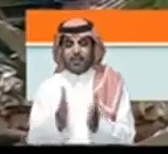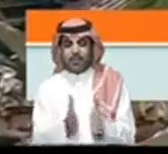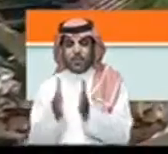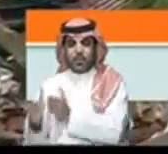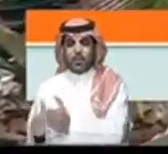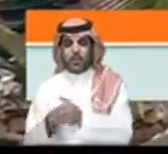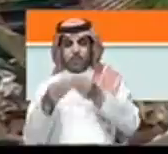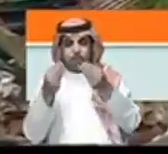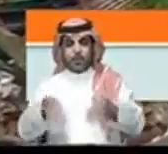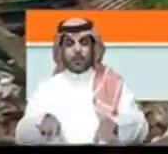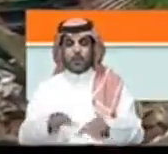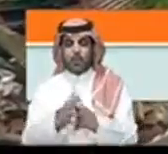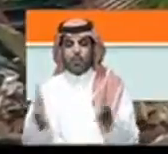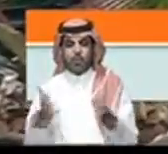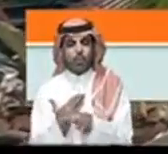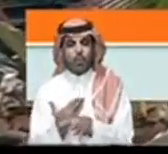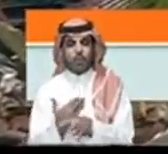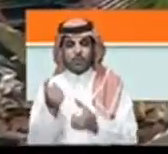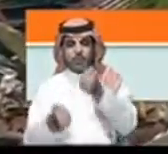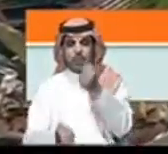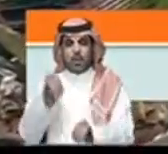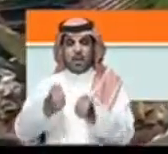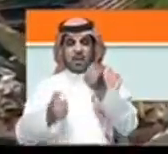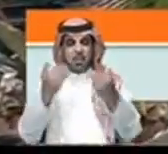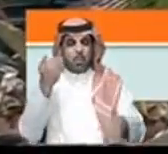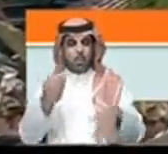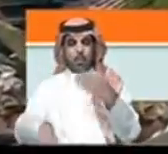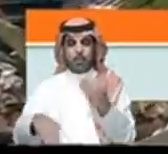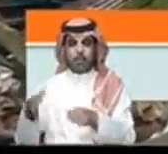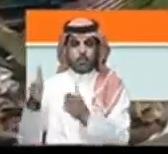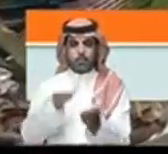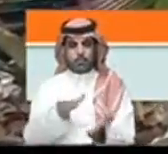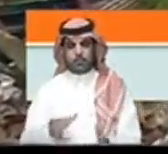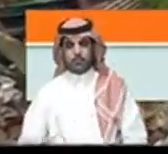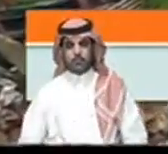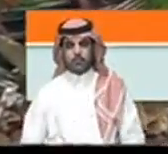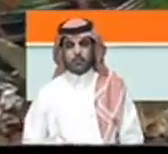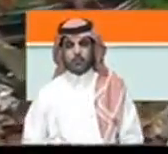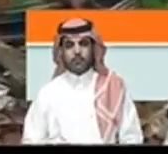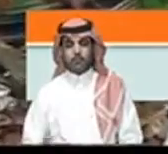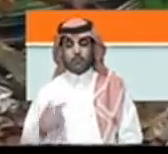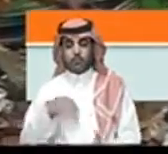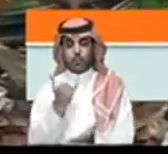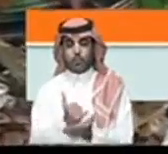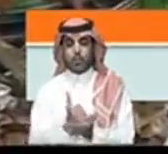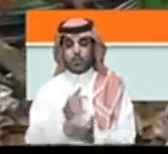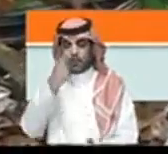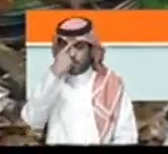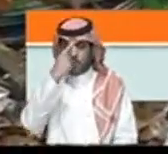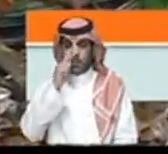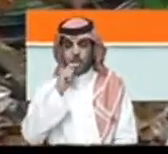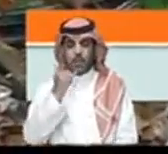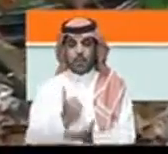واضر الانهيار كذلك بعدد من السيارات المتوقفه قربه وقال مسؤول في جهاز الاطفاء